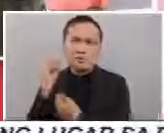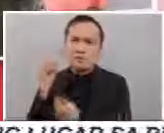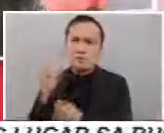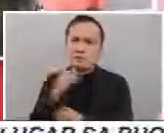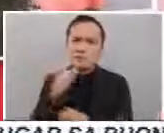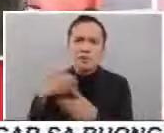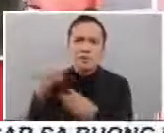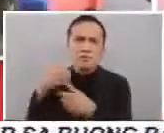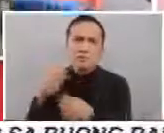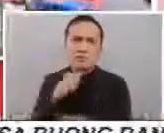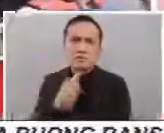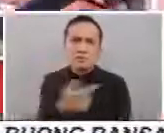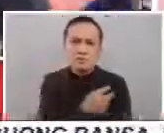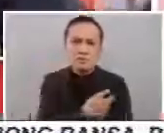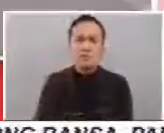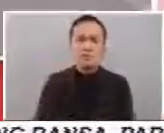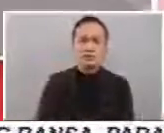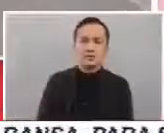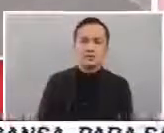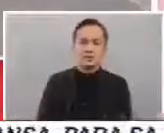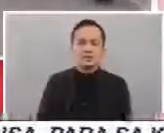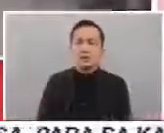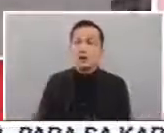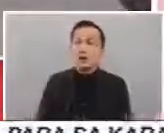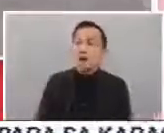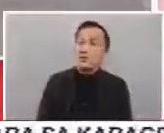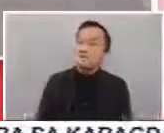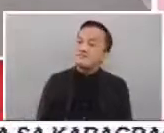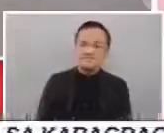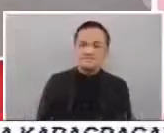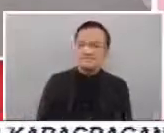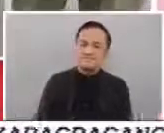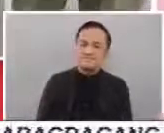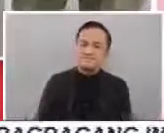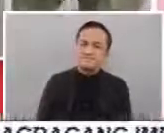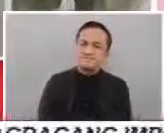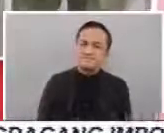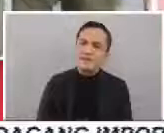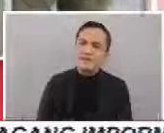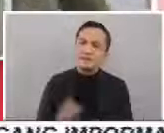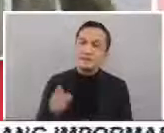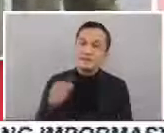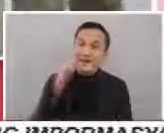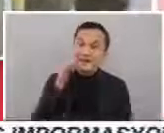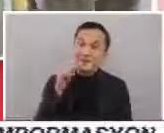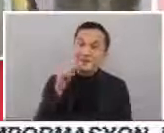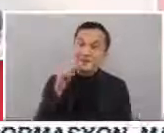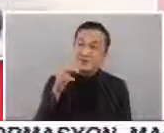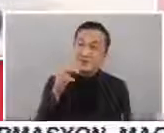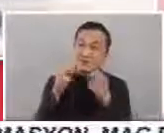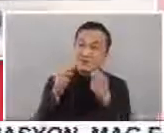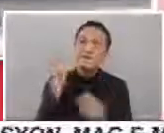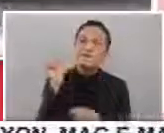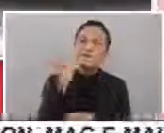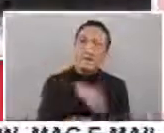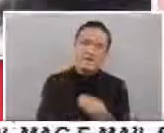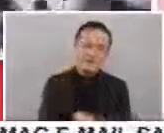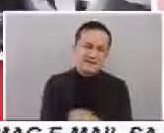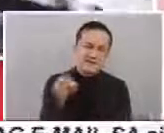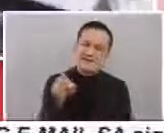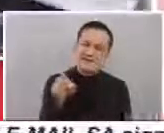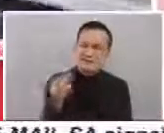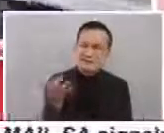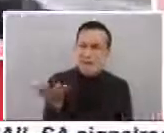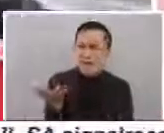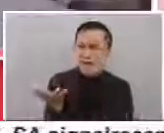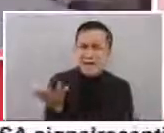mga nagtatrabaho sa mga essential industries, no? Kasama na dito yung ating mga frontline healthcare workers, mga nagtatrabaho